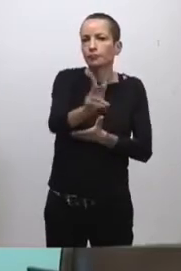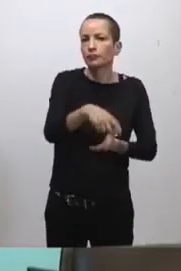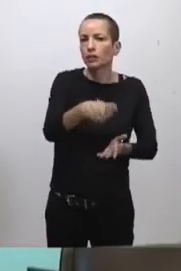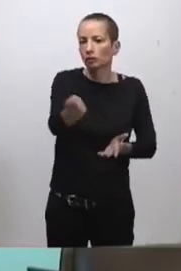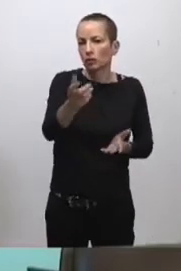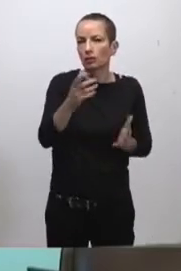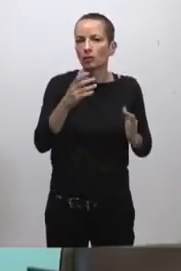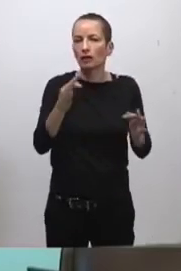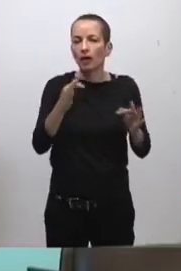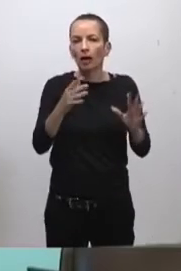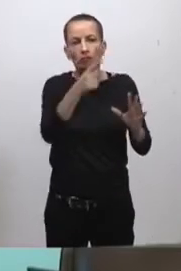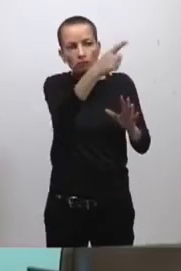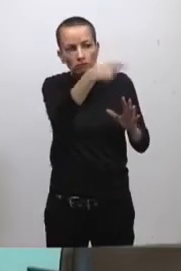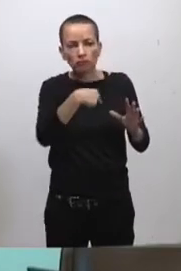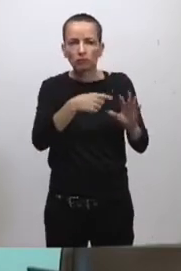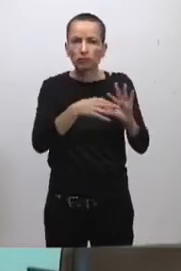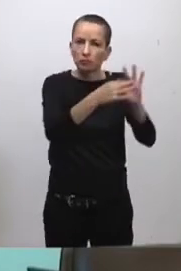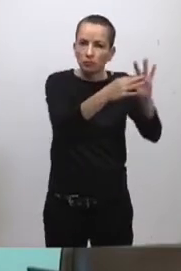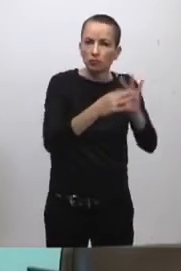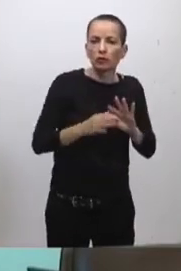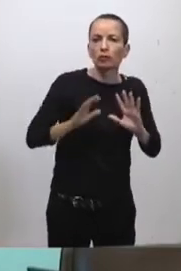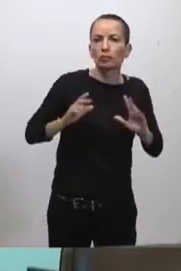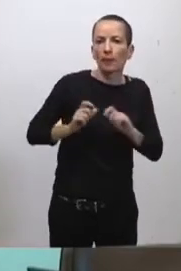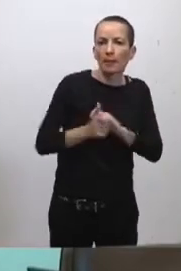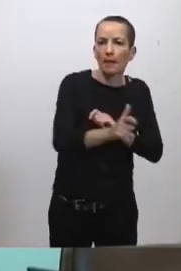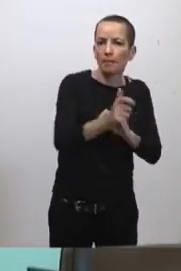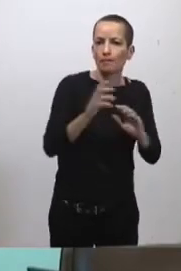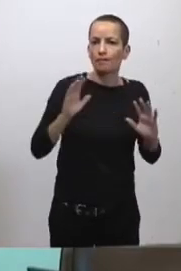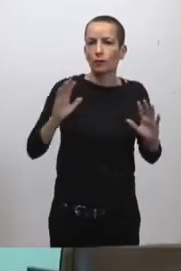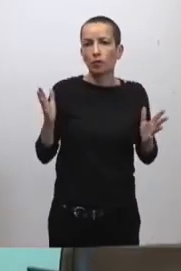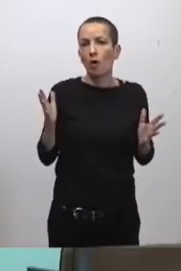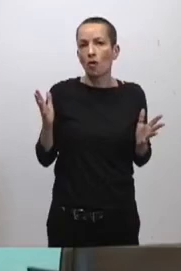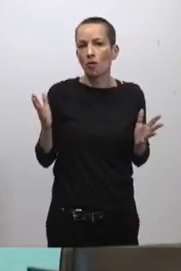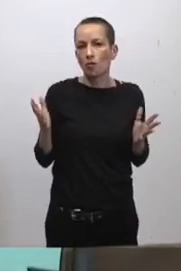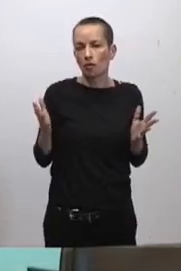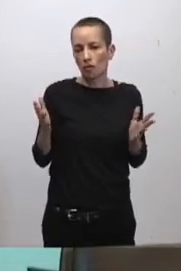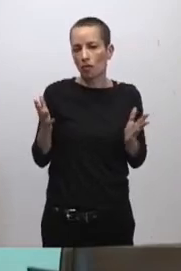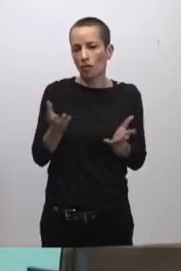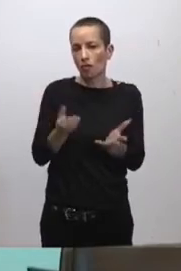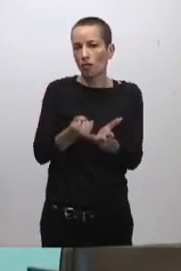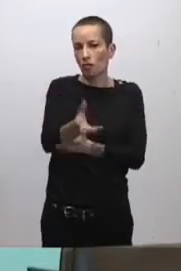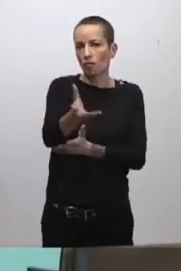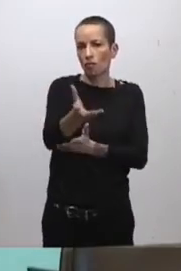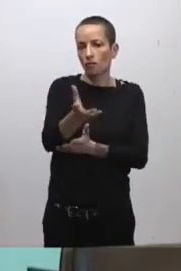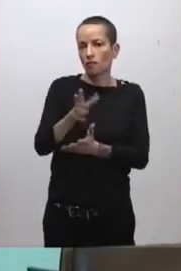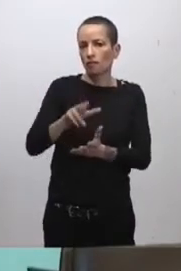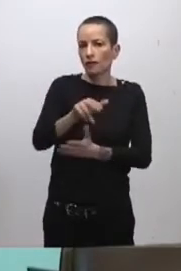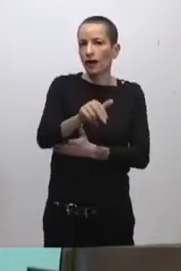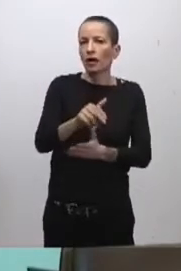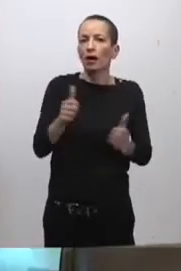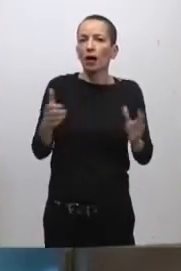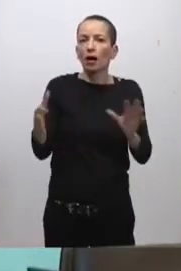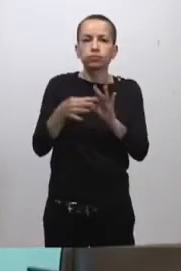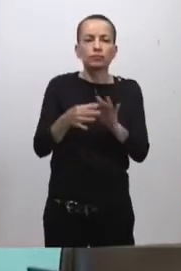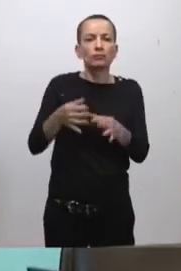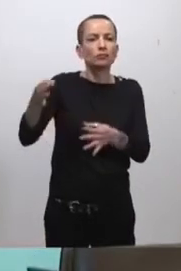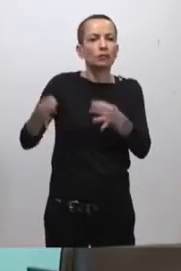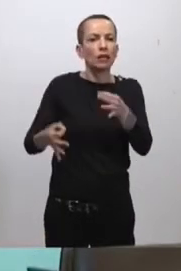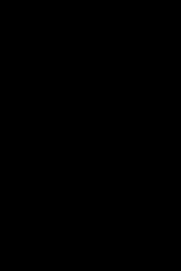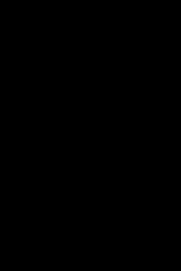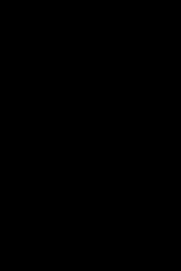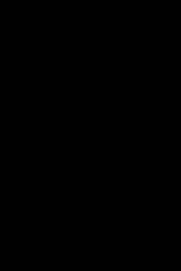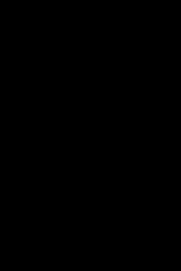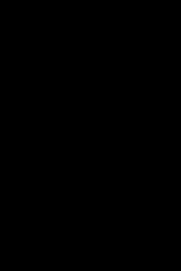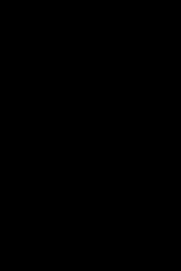sur la coordination que l'on pourra être amené à travailler avec le parquet du tribunal judiciaire de Bordeaux.